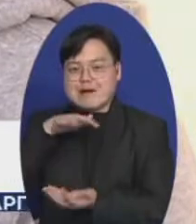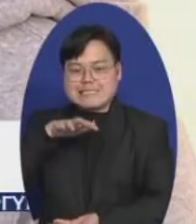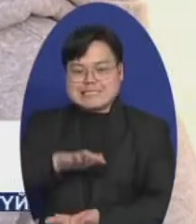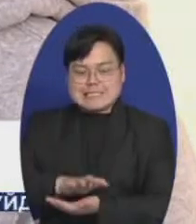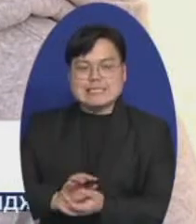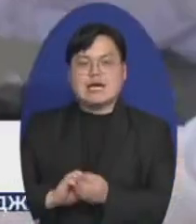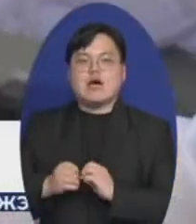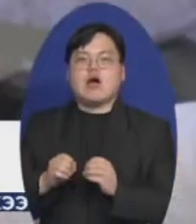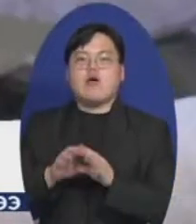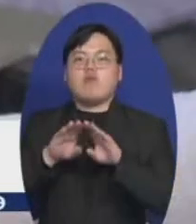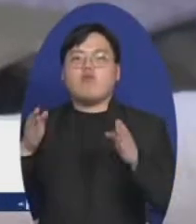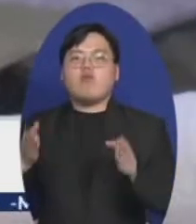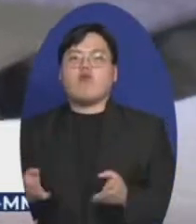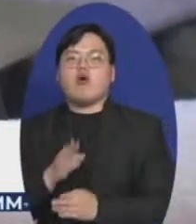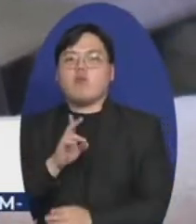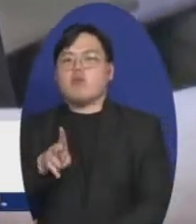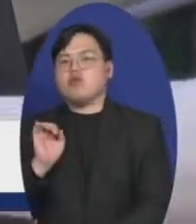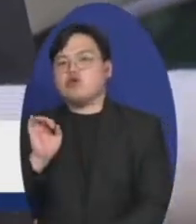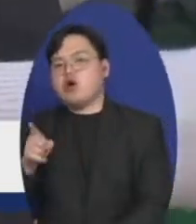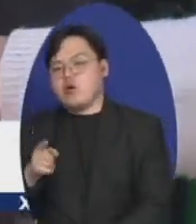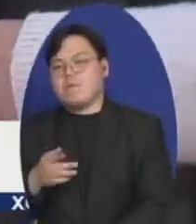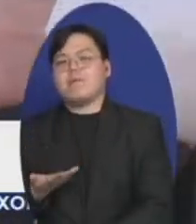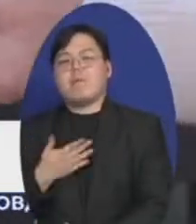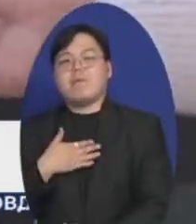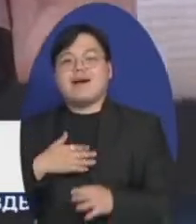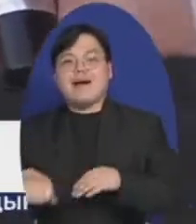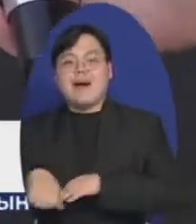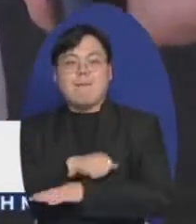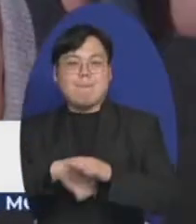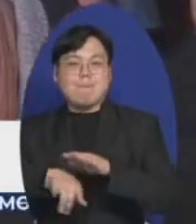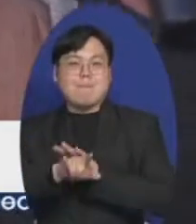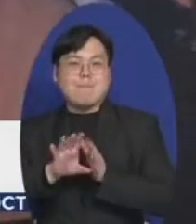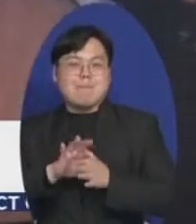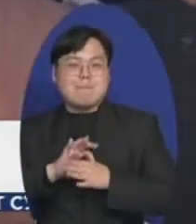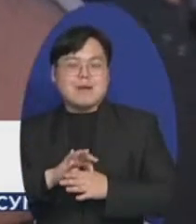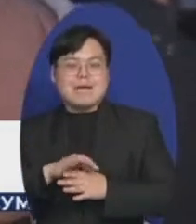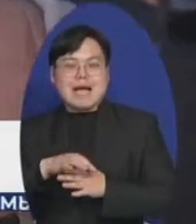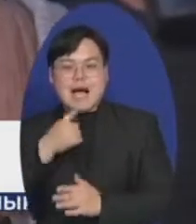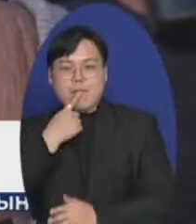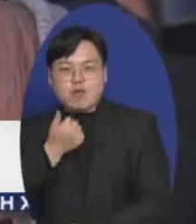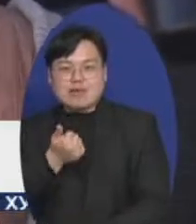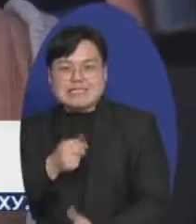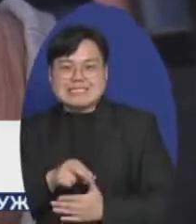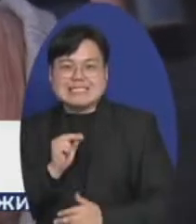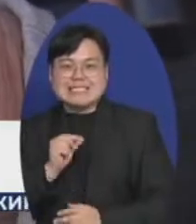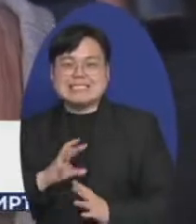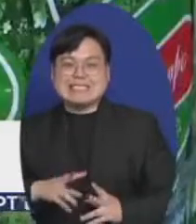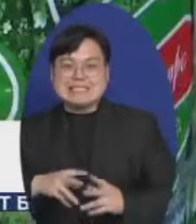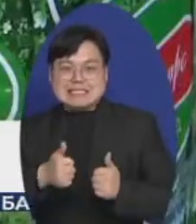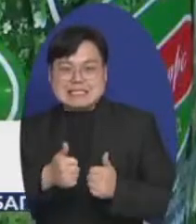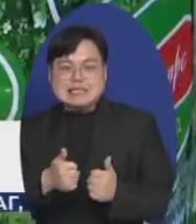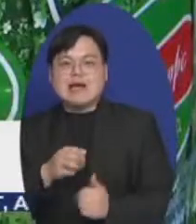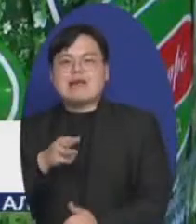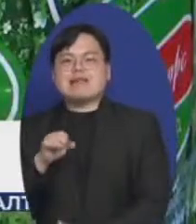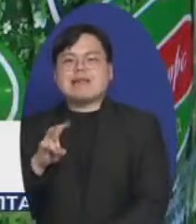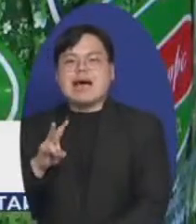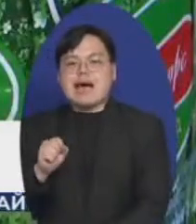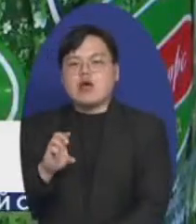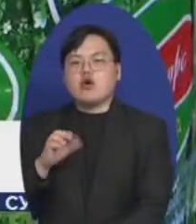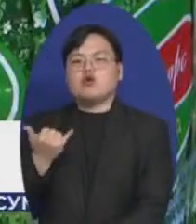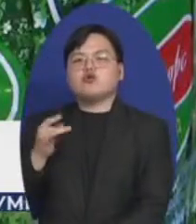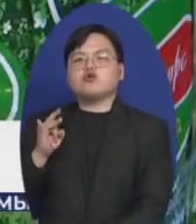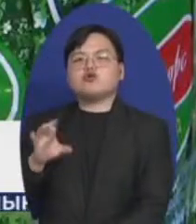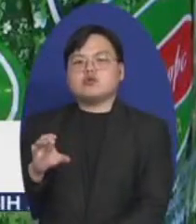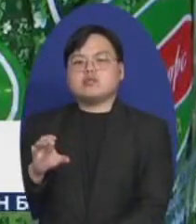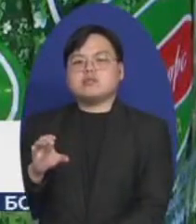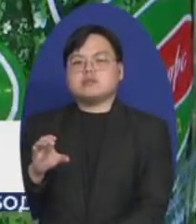шахалтаар гаргаж байгаа болох байгаа. Манай аймгийн малын одоо мах чанартай амтлаг байдгүй энэ тааны сурсандаа байдаг. Тааны сурсууд